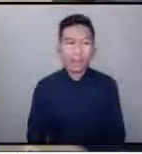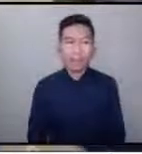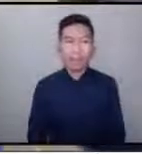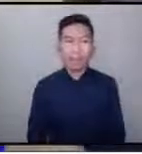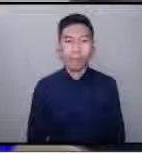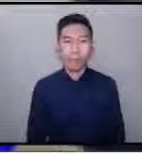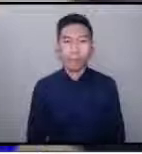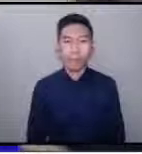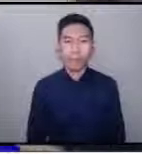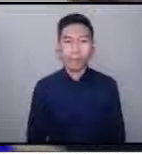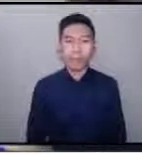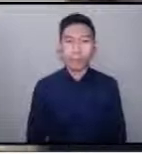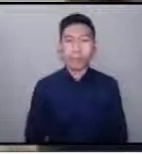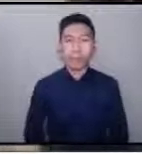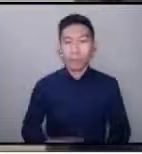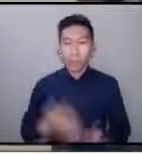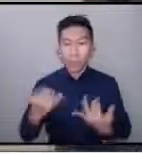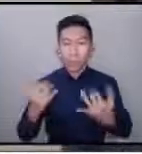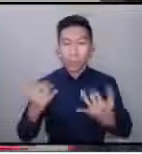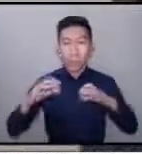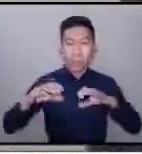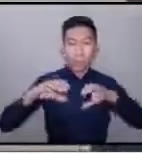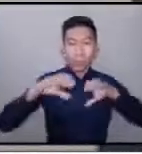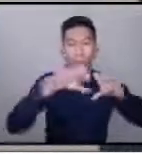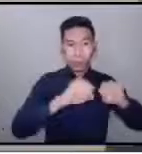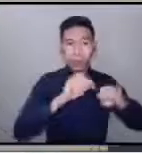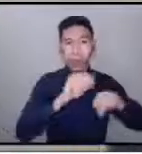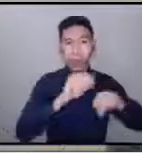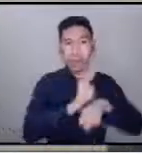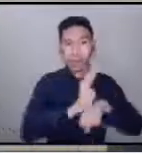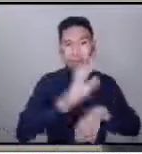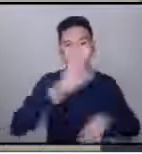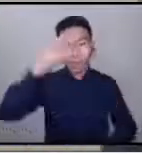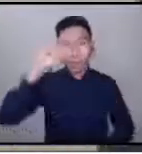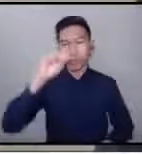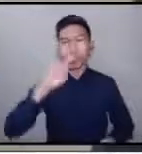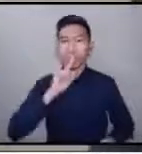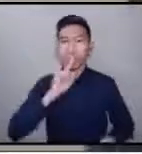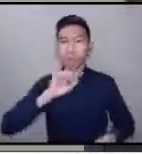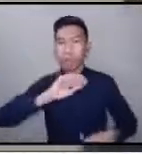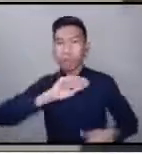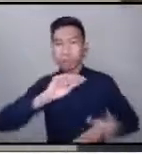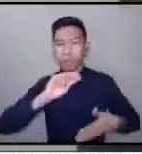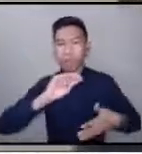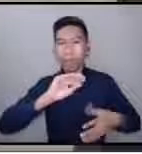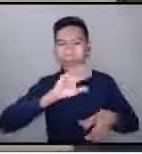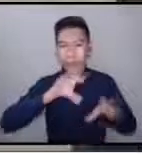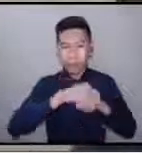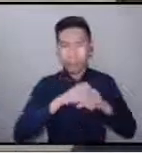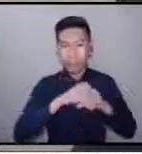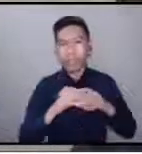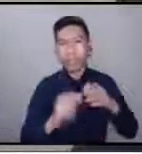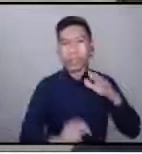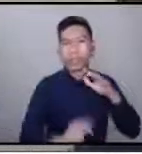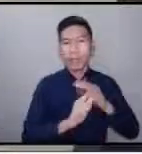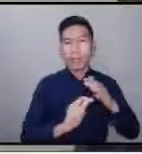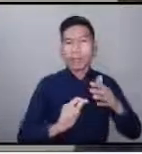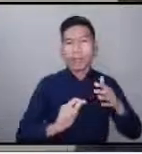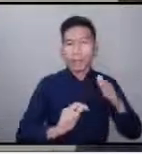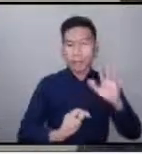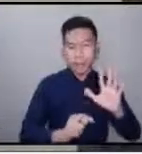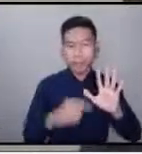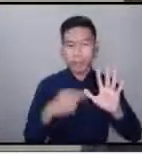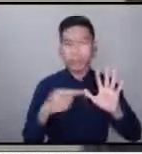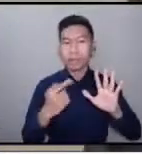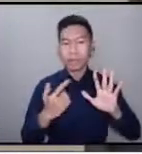Inaresto sa manhunt operation ng isang negosyante na top 5 most wanted person ng Pandacan Police Station sa kanyang condo unit sa Paco,